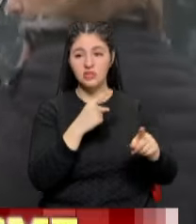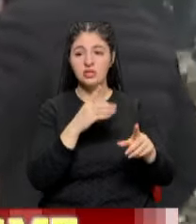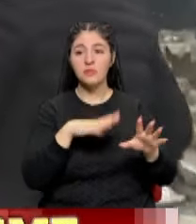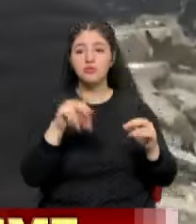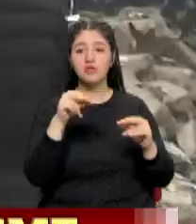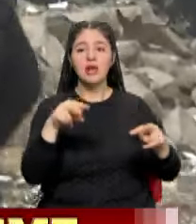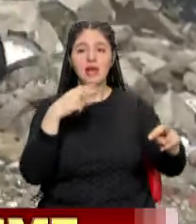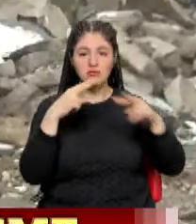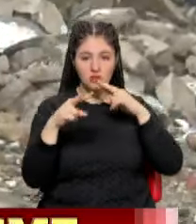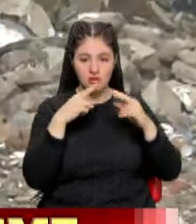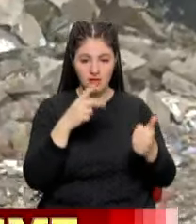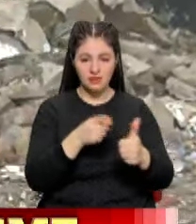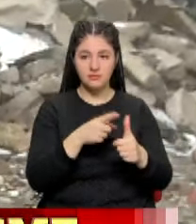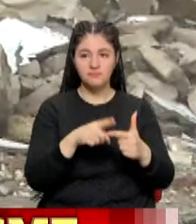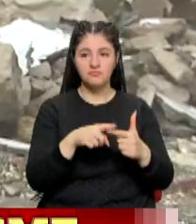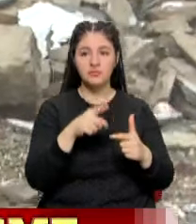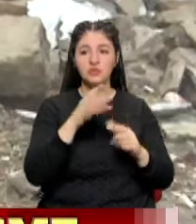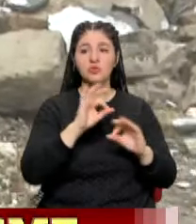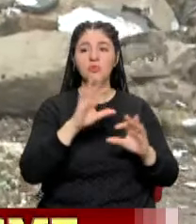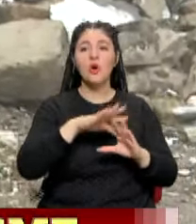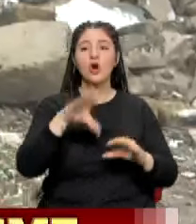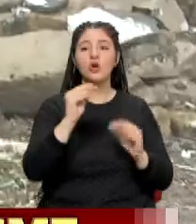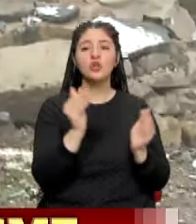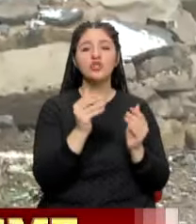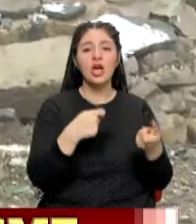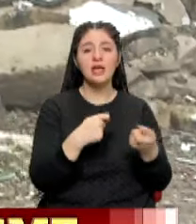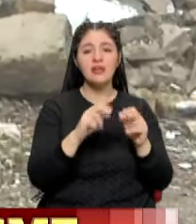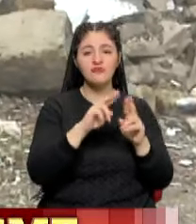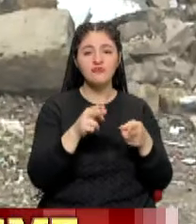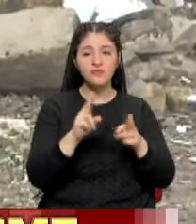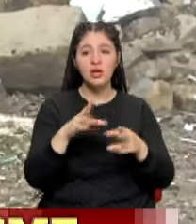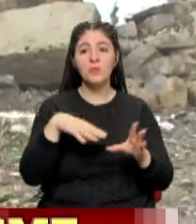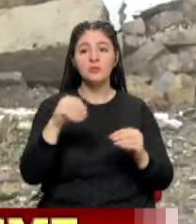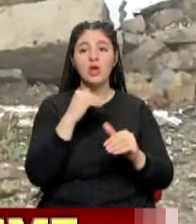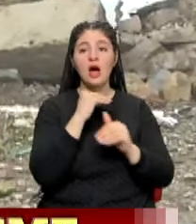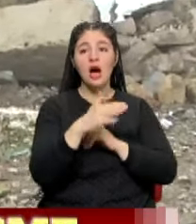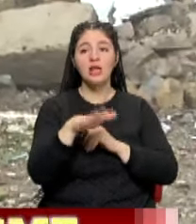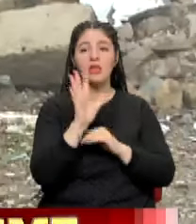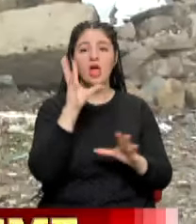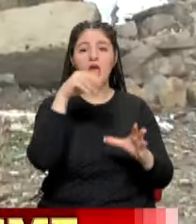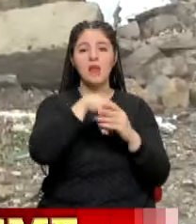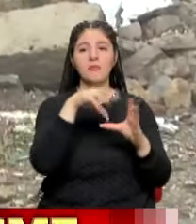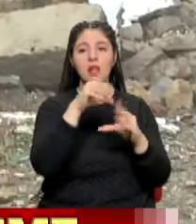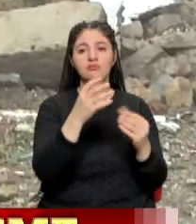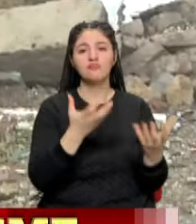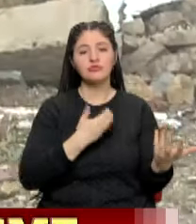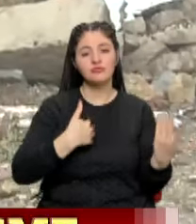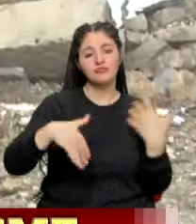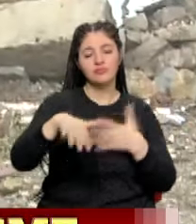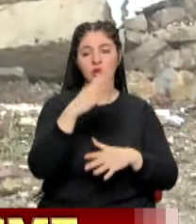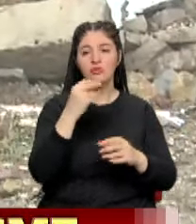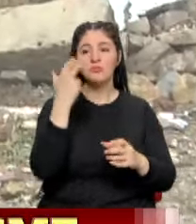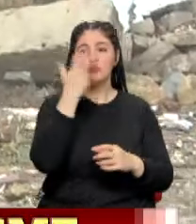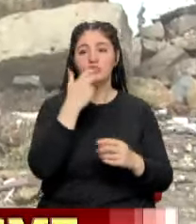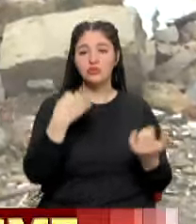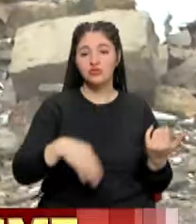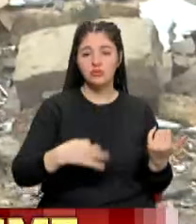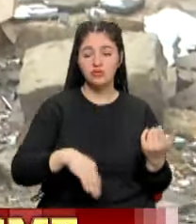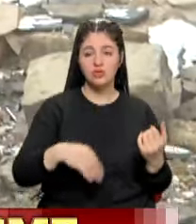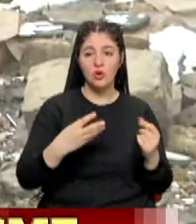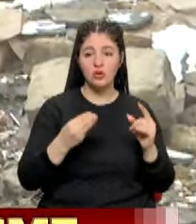tüm restoranların, tüm o küçük küçük esnafların, tüm halkın bir arada olup kaynaştığı ve müziklerin